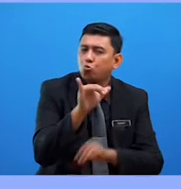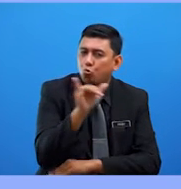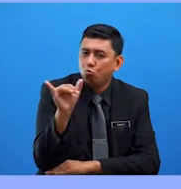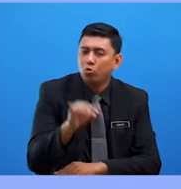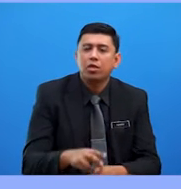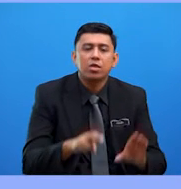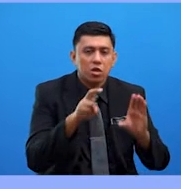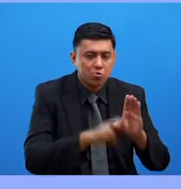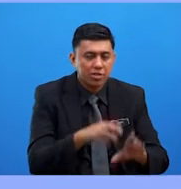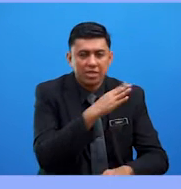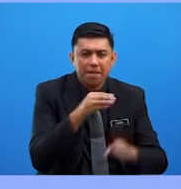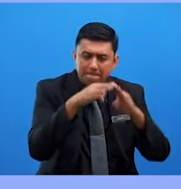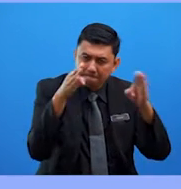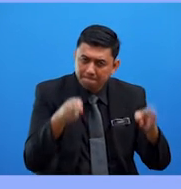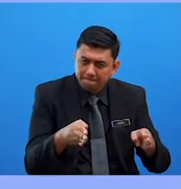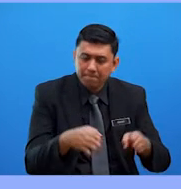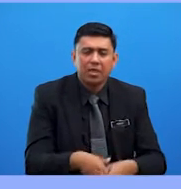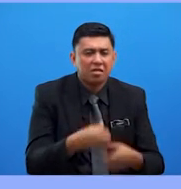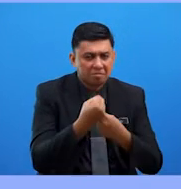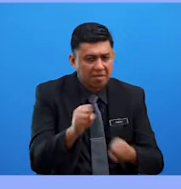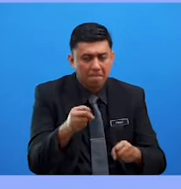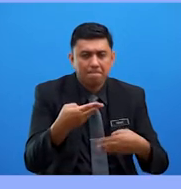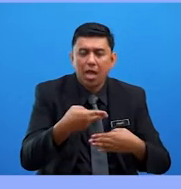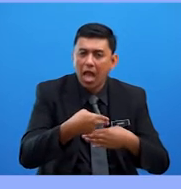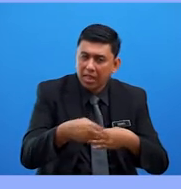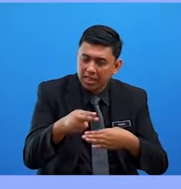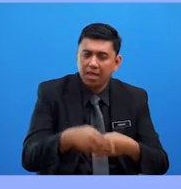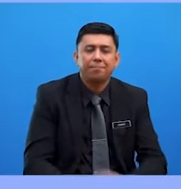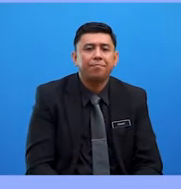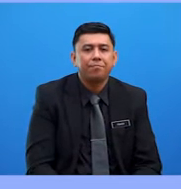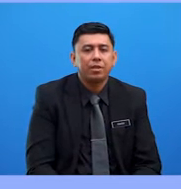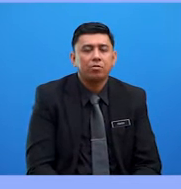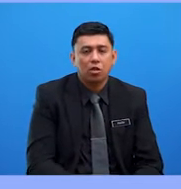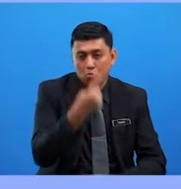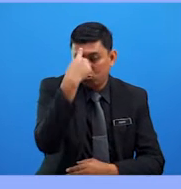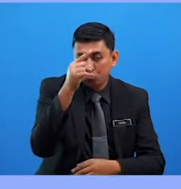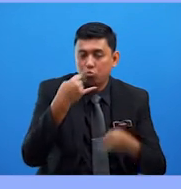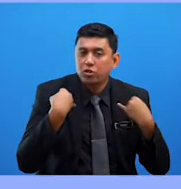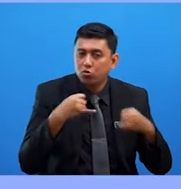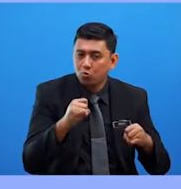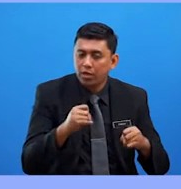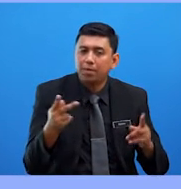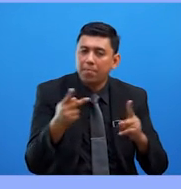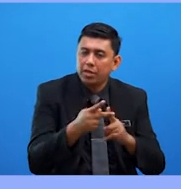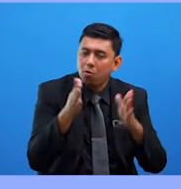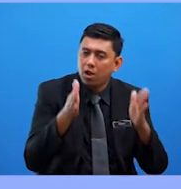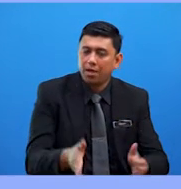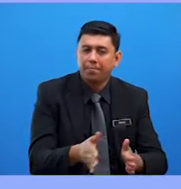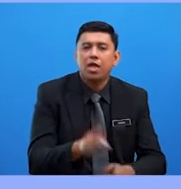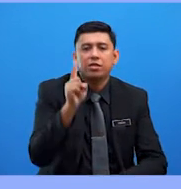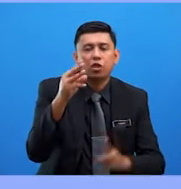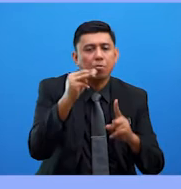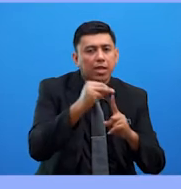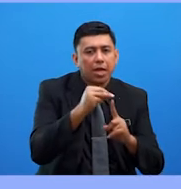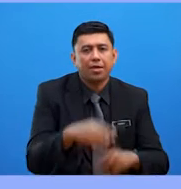Contohnya, kerusi dan meja yang telah siap dihantar ke kedai perabot untuk dijual kepada pelanggan